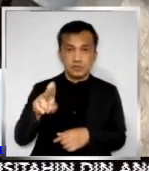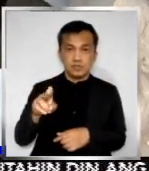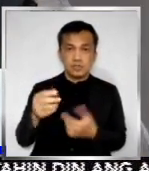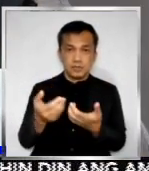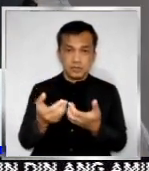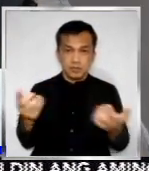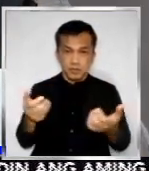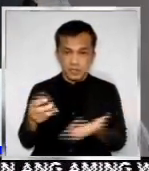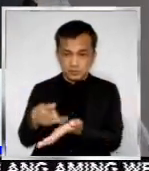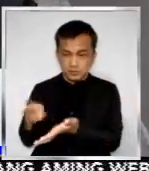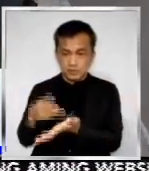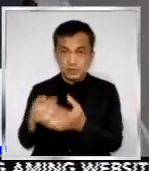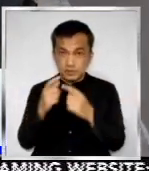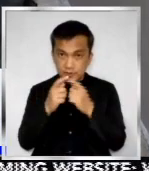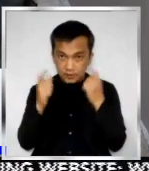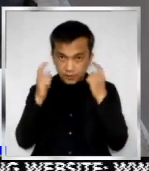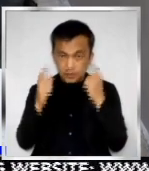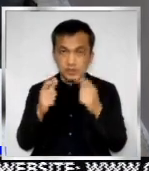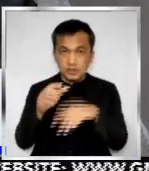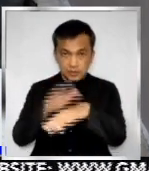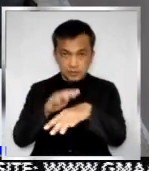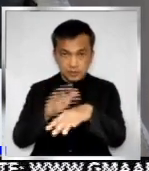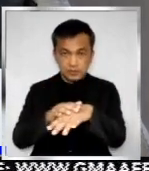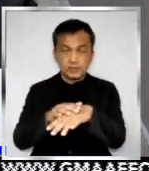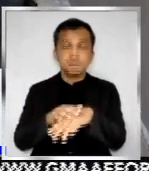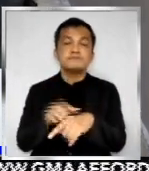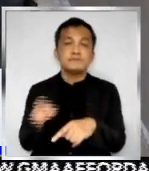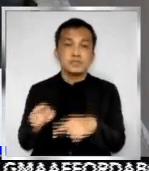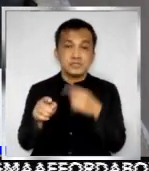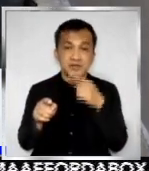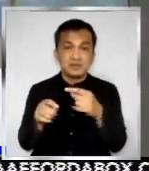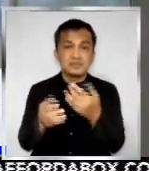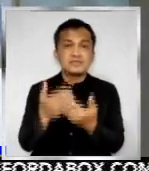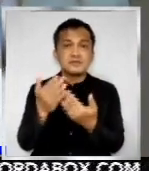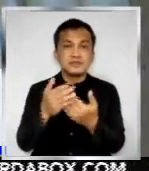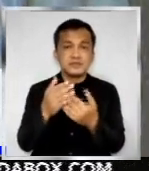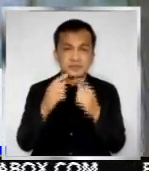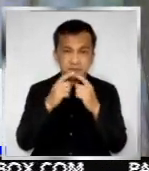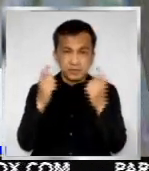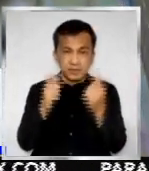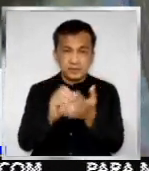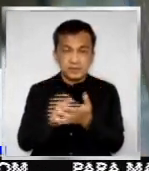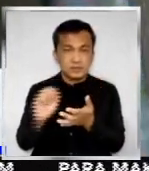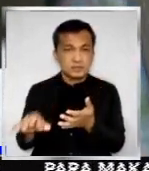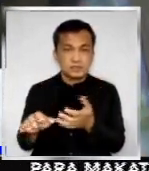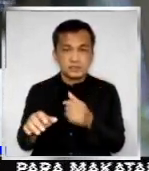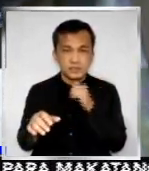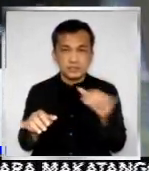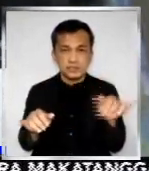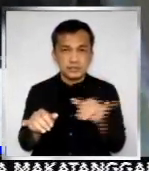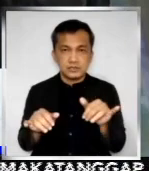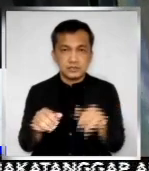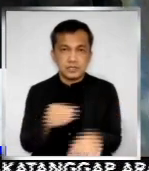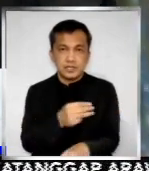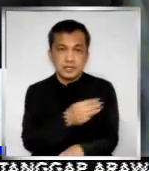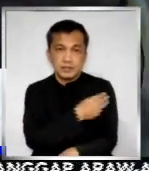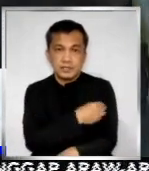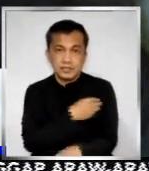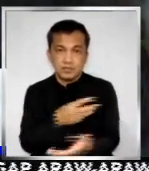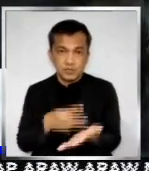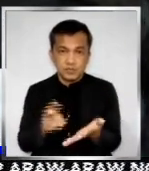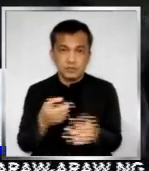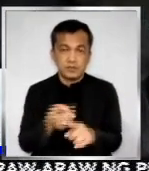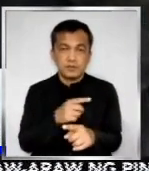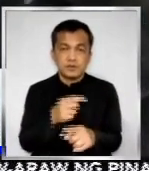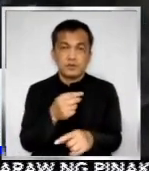face mask. Paalala ng ahensya, simple lang naman ang face mask disposal, hindi tulad ng mga medical wastes galing sa mga ospital.